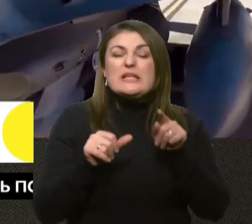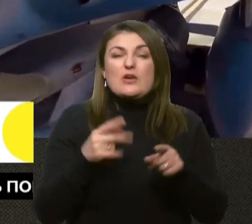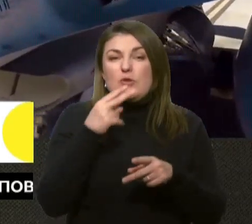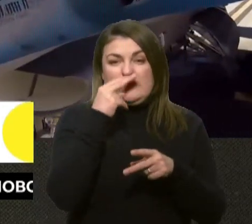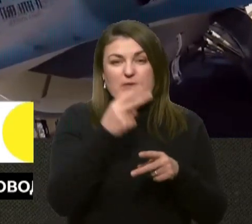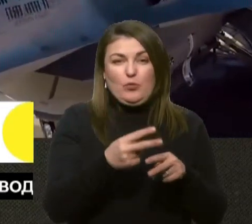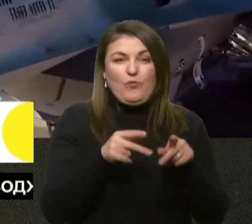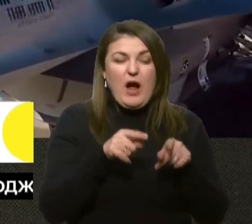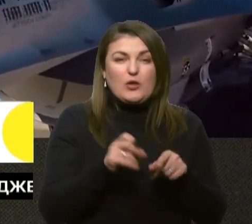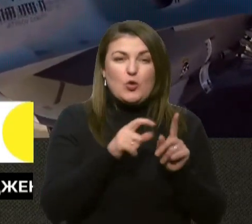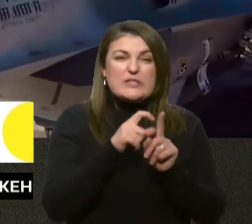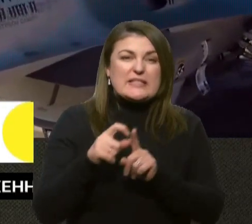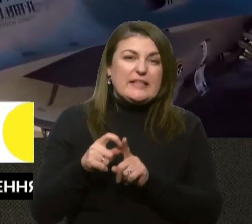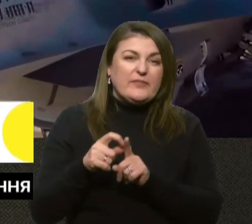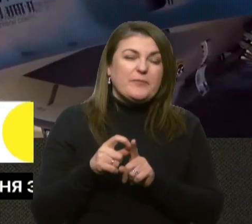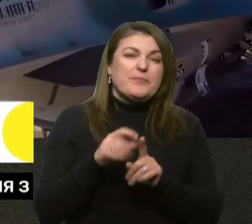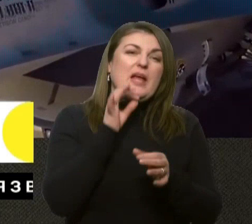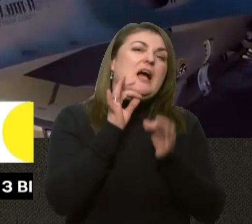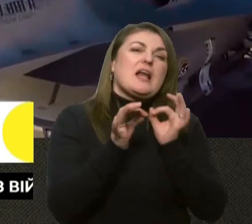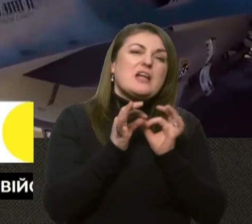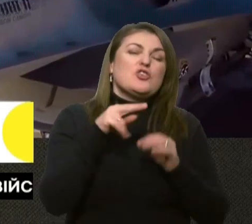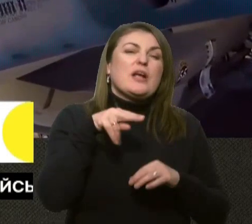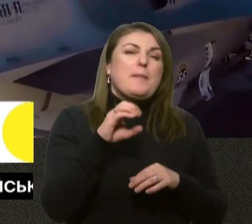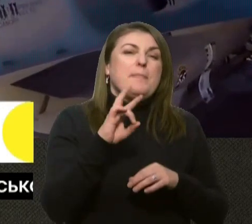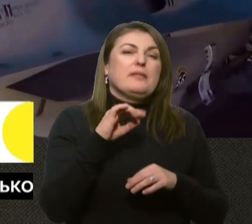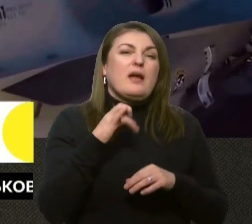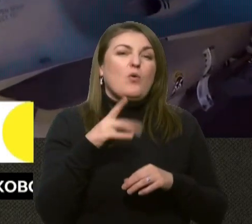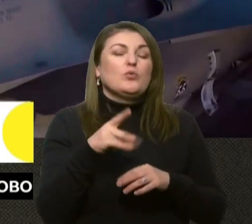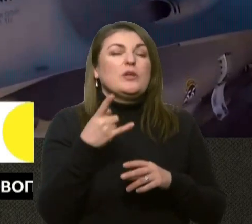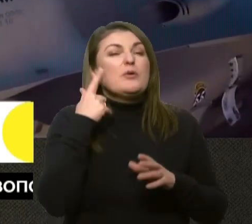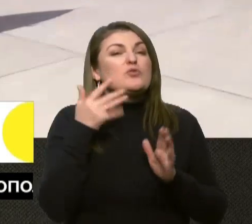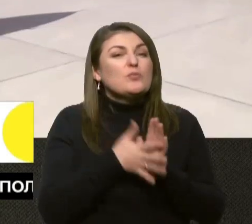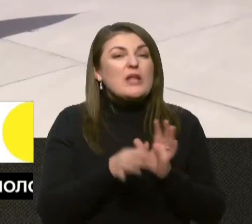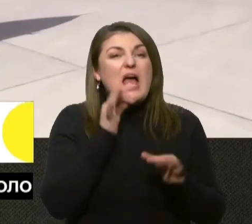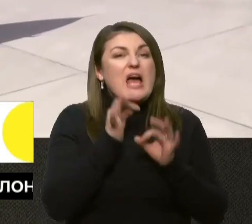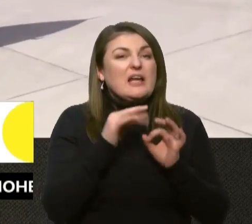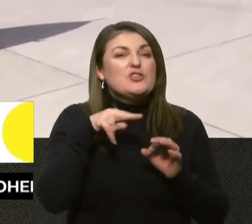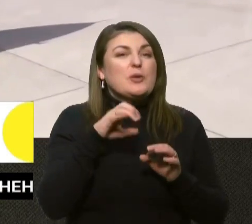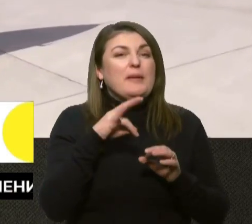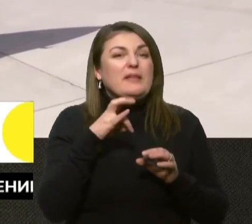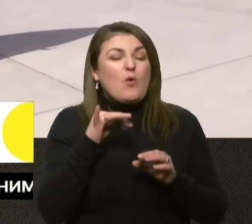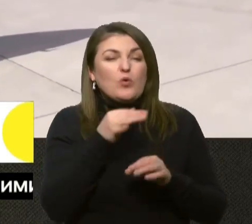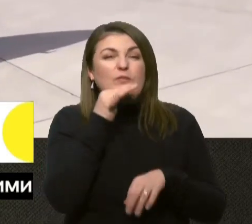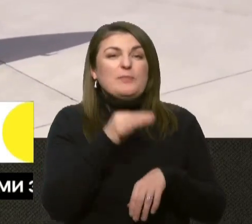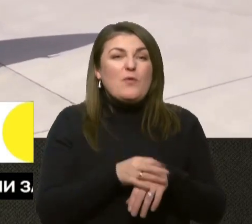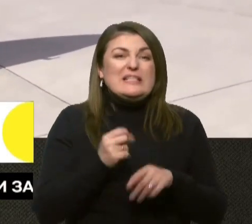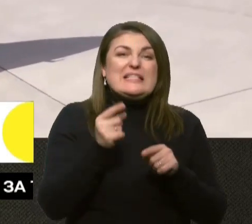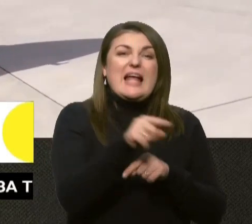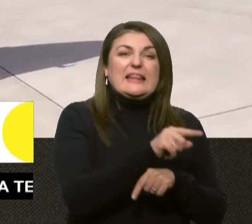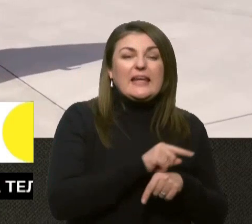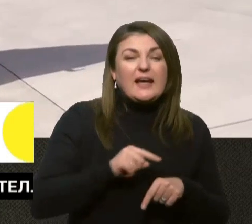звернути увагу до слів речника Пентагону, то тут треба розуміти, що речник Пентагону відповідає безпосередньо за тих